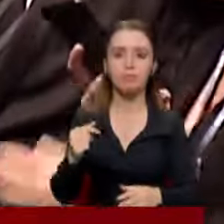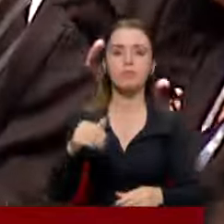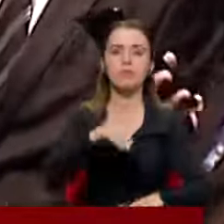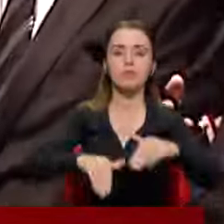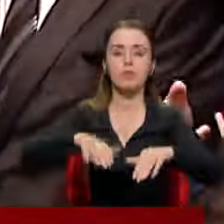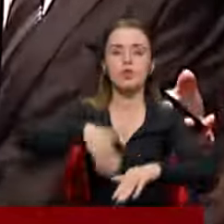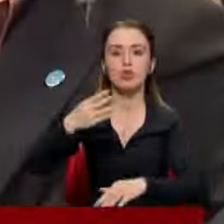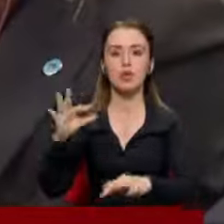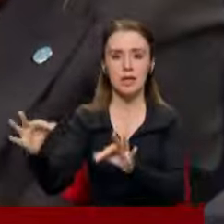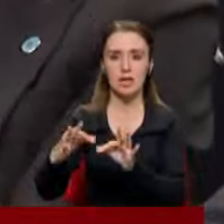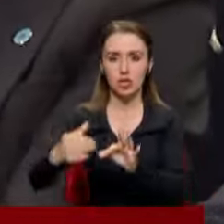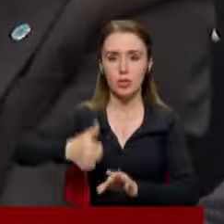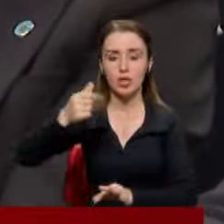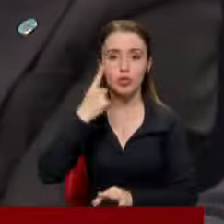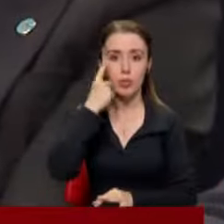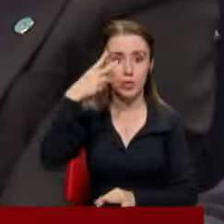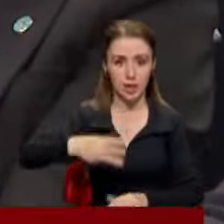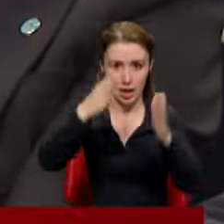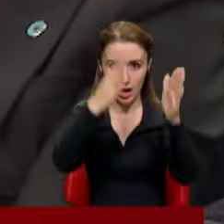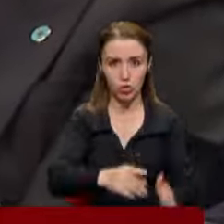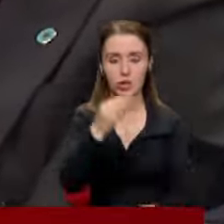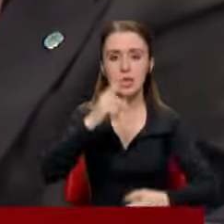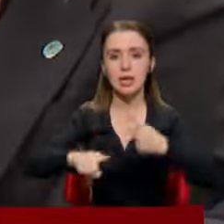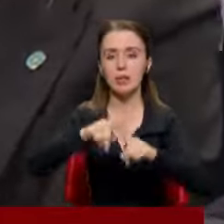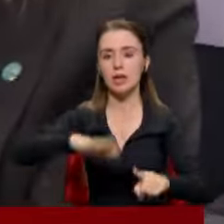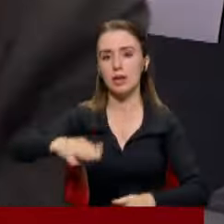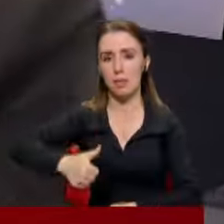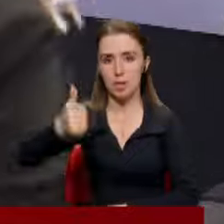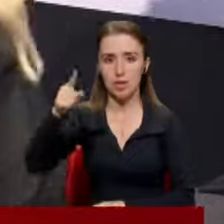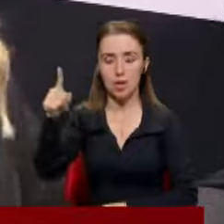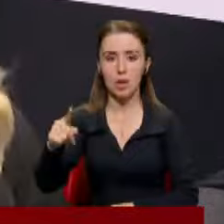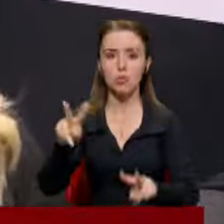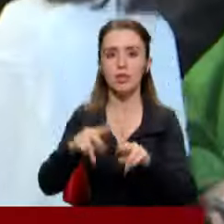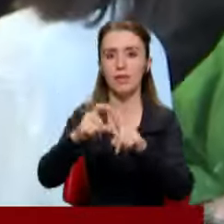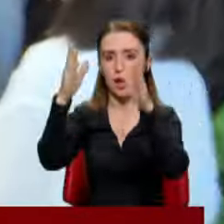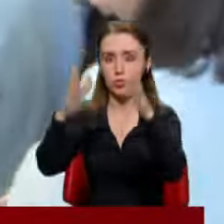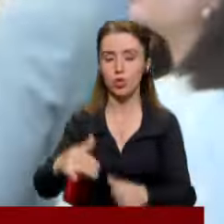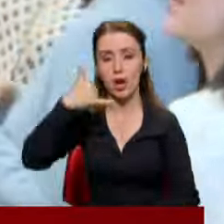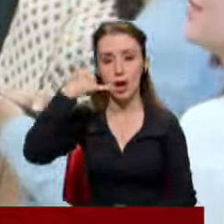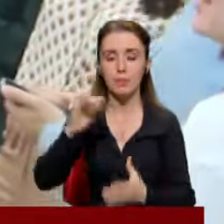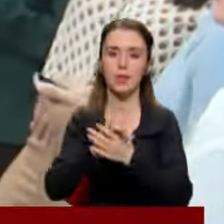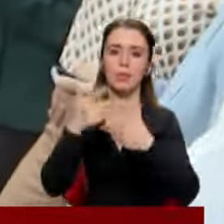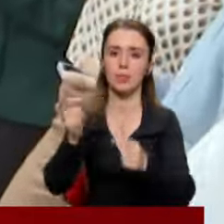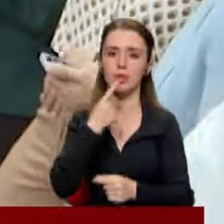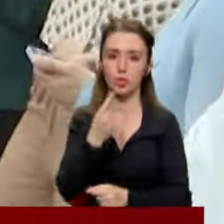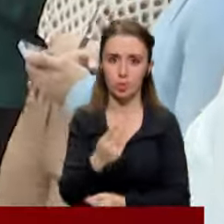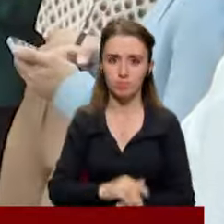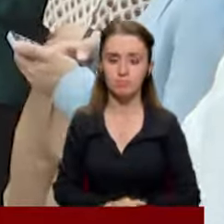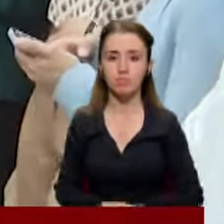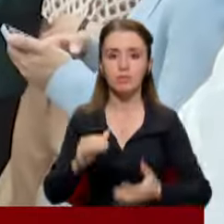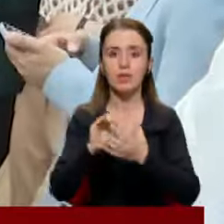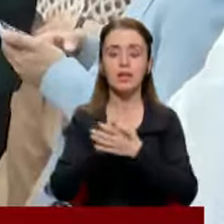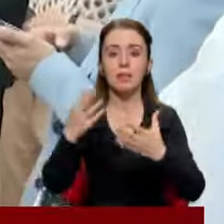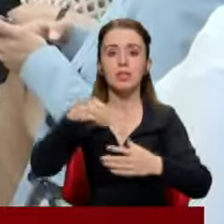sonrası İletişim Başkanlığı, Cumhurbaşkanı Erdoğan'ın İYİ Parti Genel Başkanı Müsavat Dervişoğlu'nu arayarak tebrik ettiğini duyurdu. Tebrik